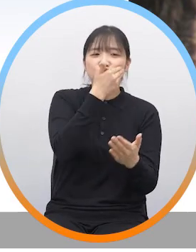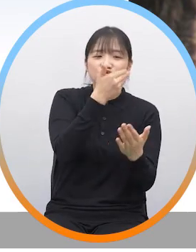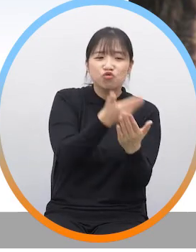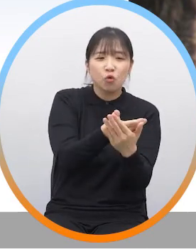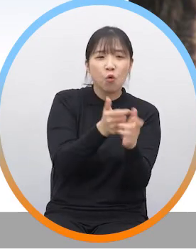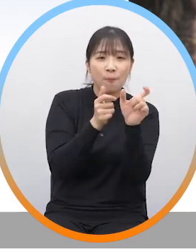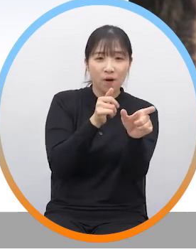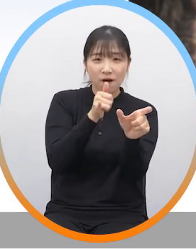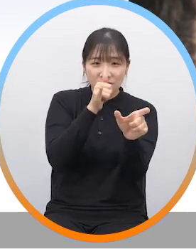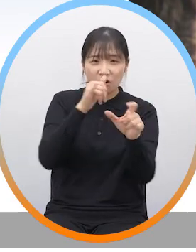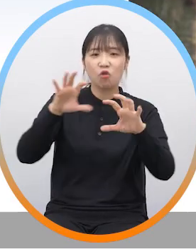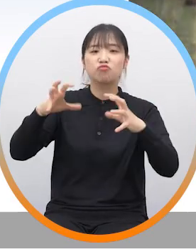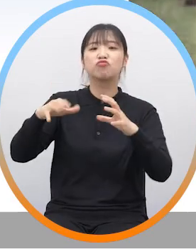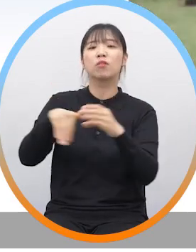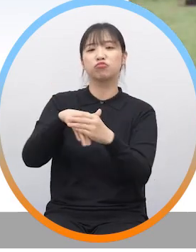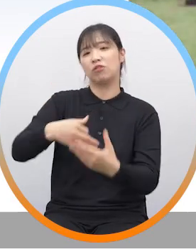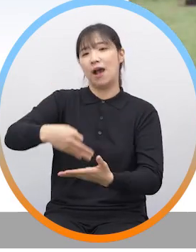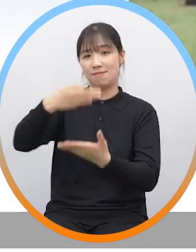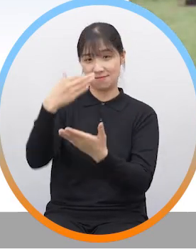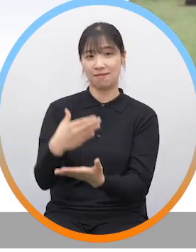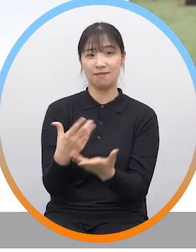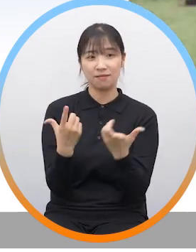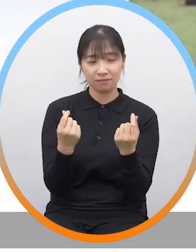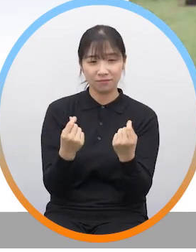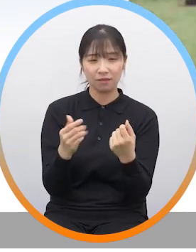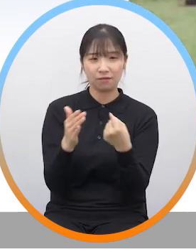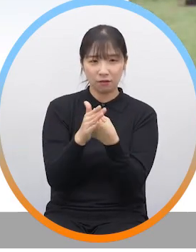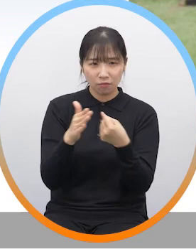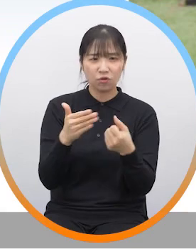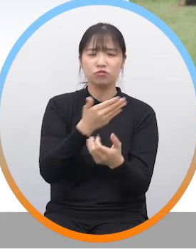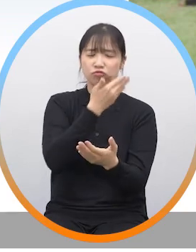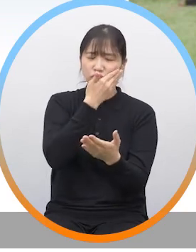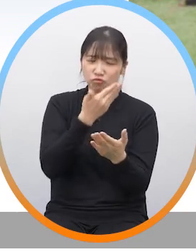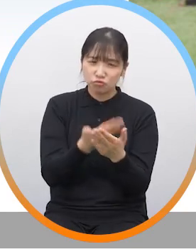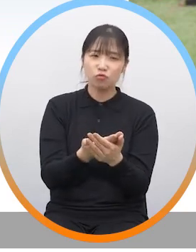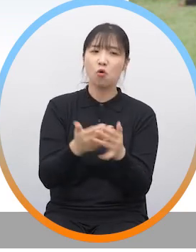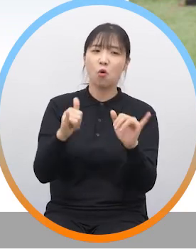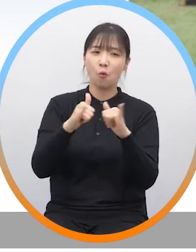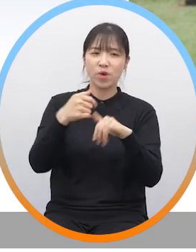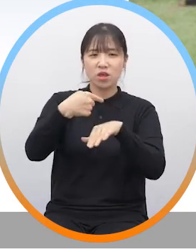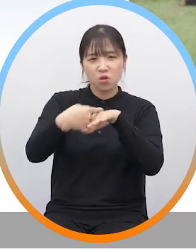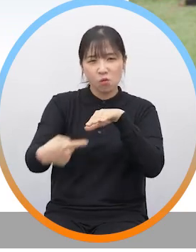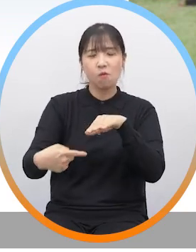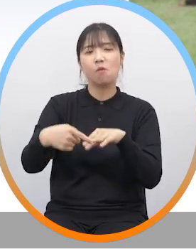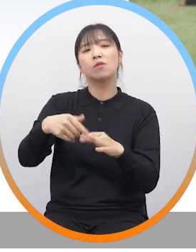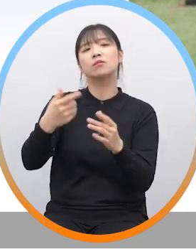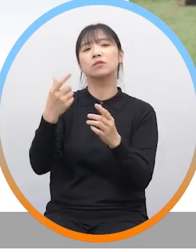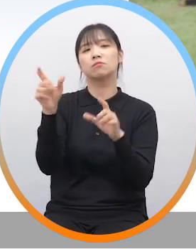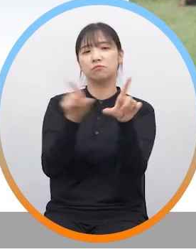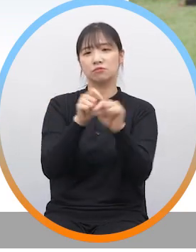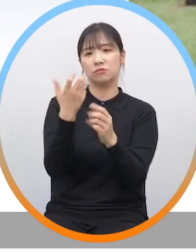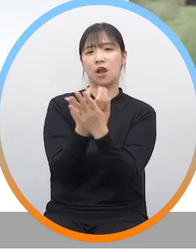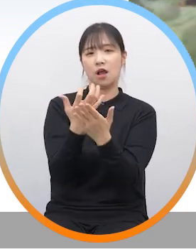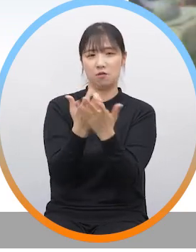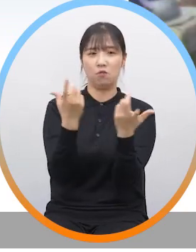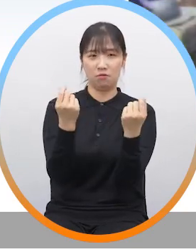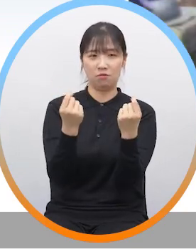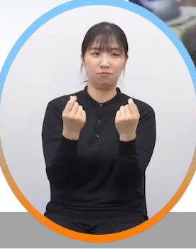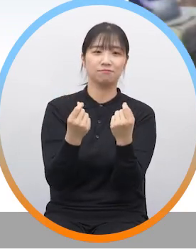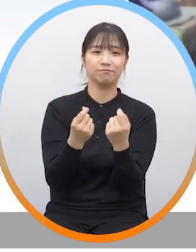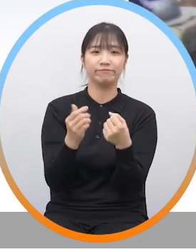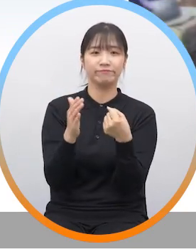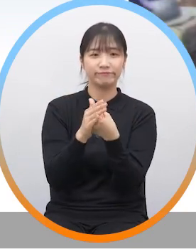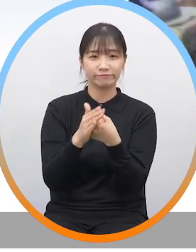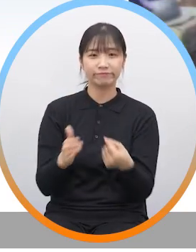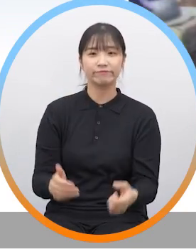붙으면 국가문화재라고 제가 했습니다. 그래서 중요 민속 자료가 되겠습니다. 문화재법에